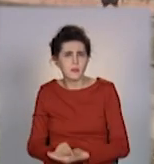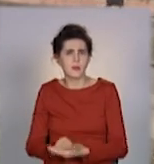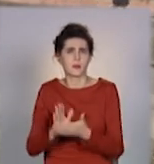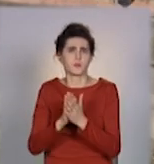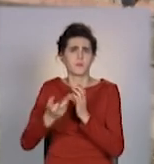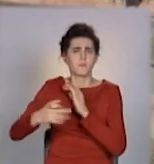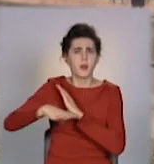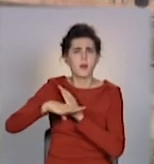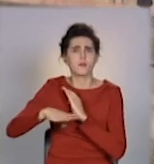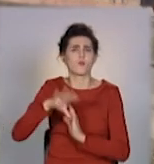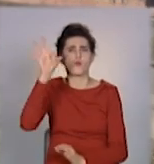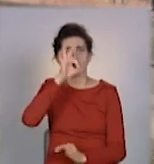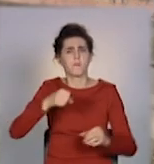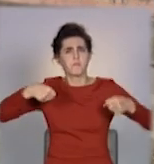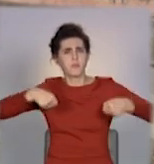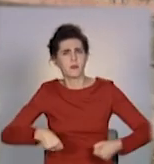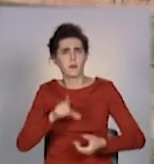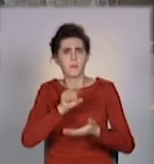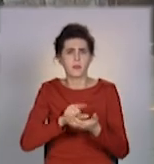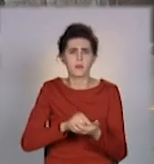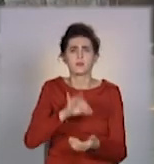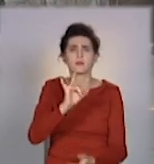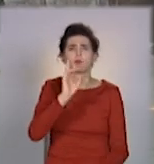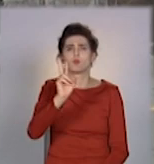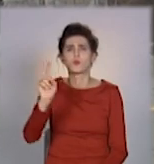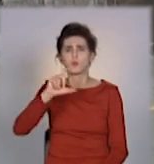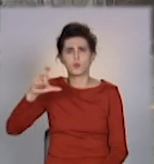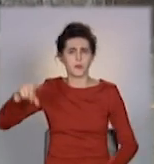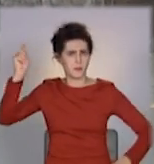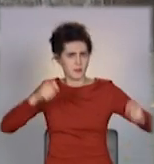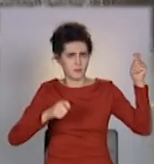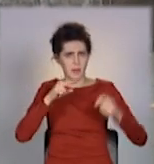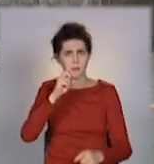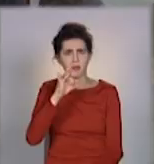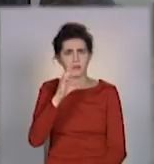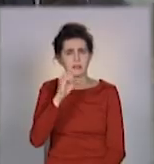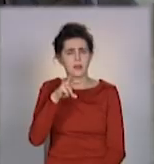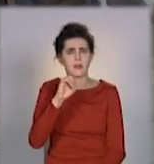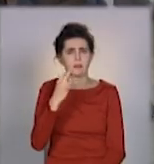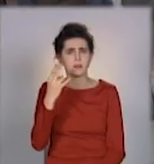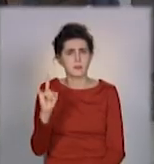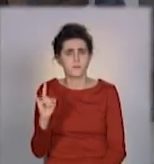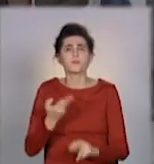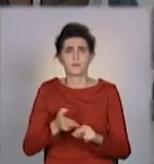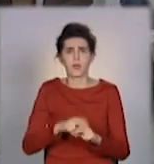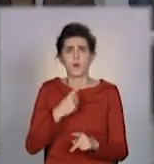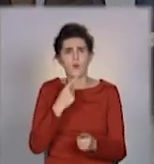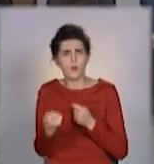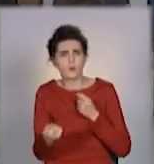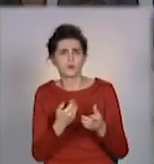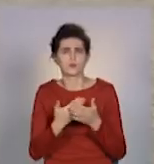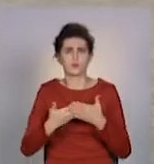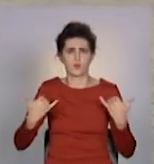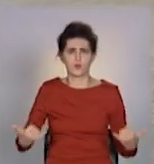право пенсионеров и право вымушенно перемещенных осіб. Эксперты зазначают, через такие изменения в законодательстве может возникнуть небезпека, бо право